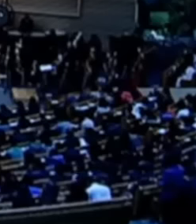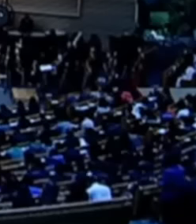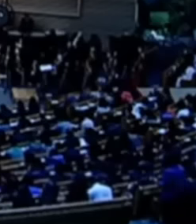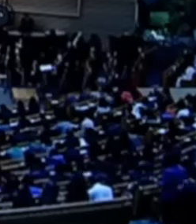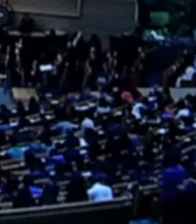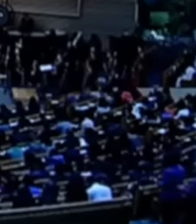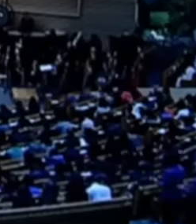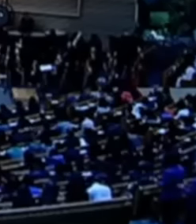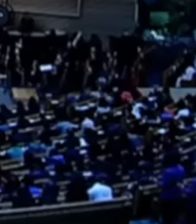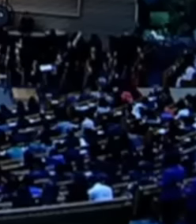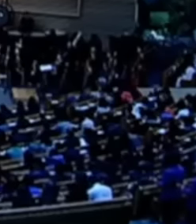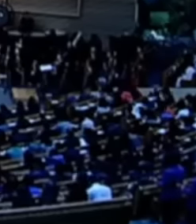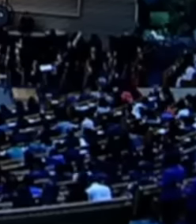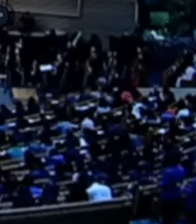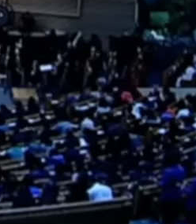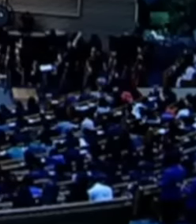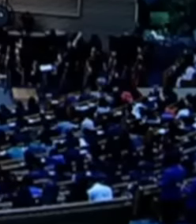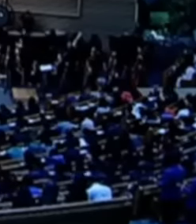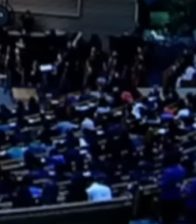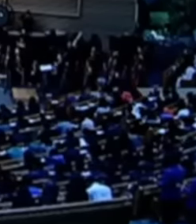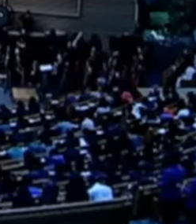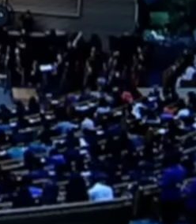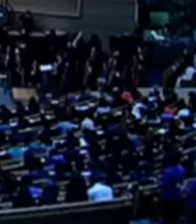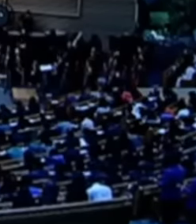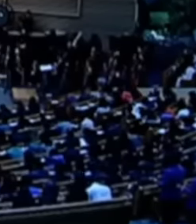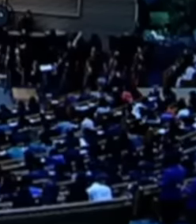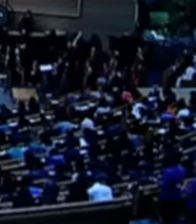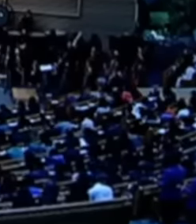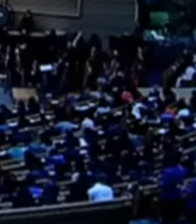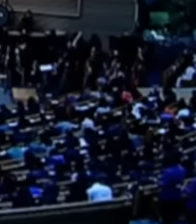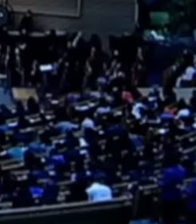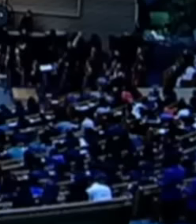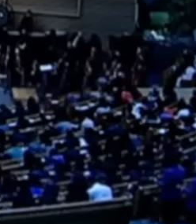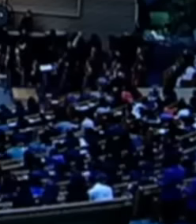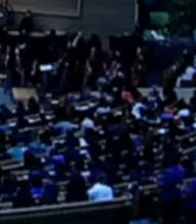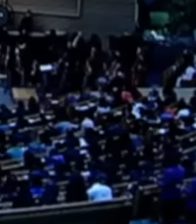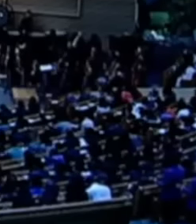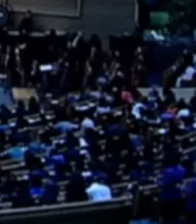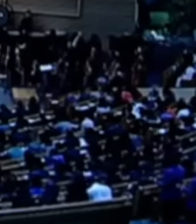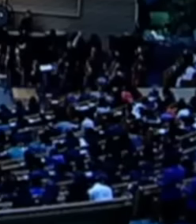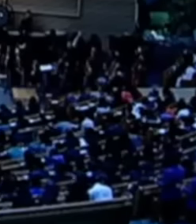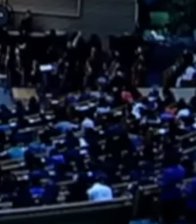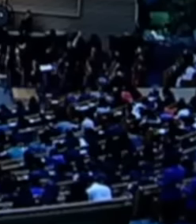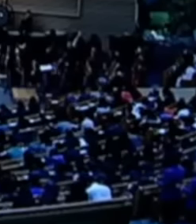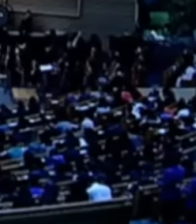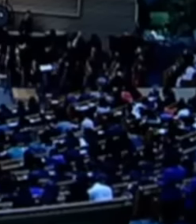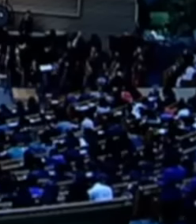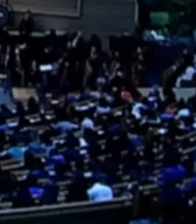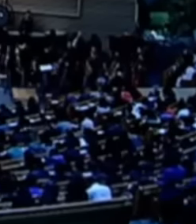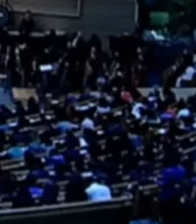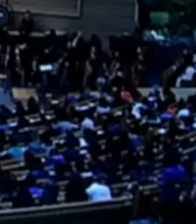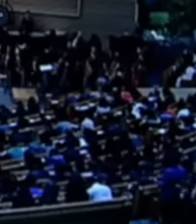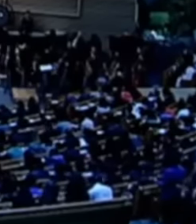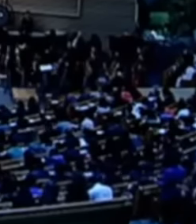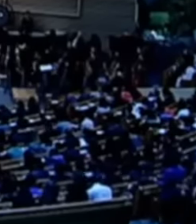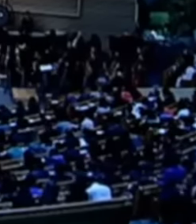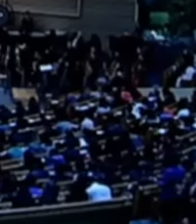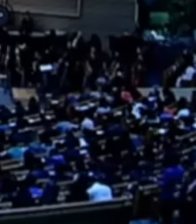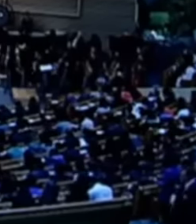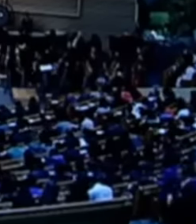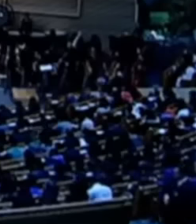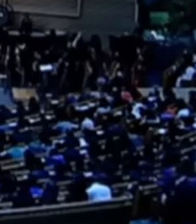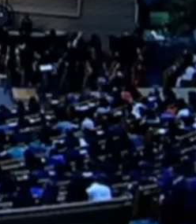오신 것처럼 하나님 우리의 내 마음의 중심에도 오시고 하나님 우리 가운데 임하여 주시고 하나님 우리 가운데 정말